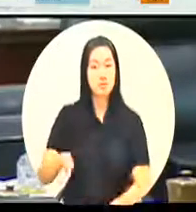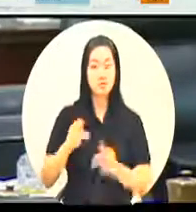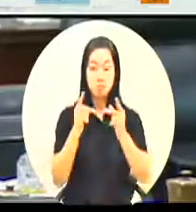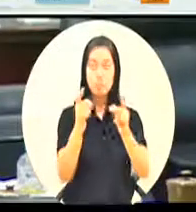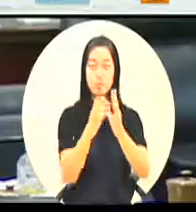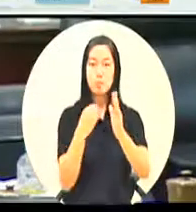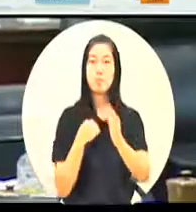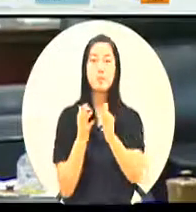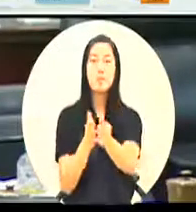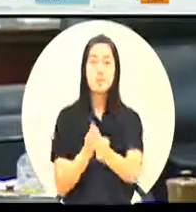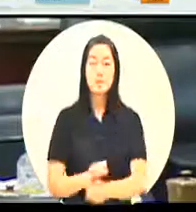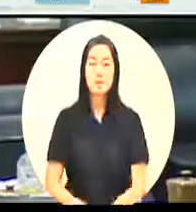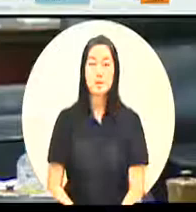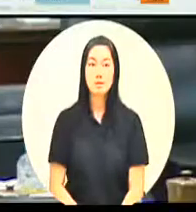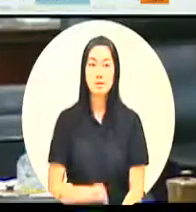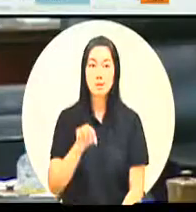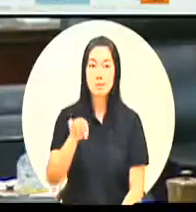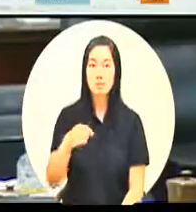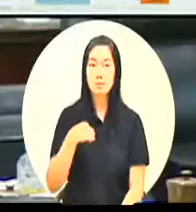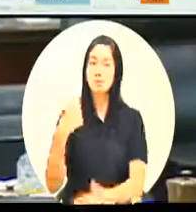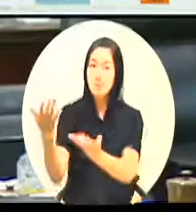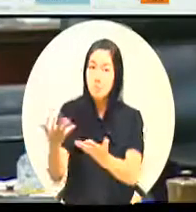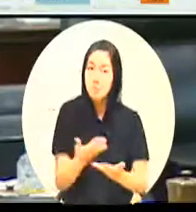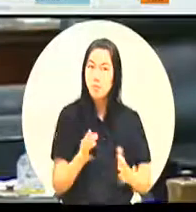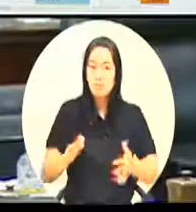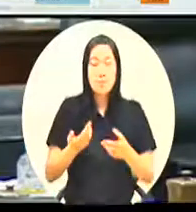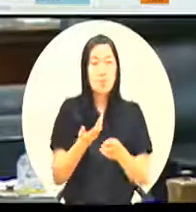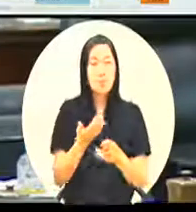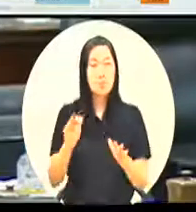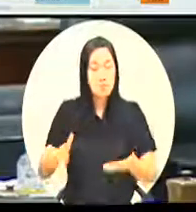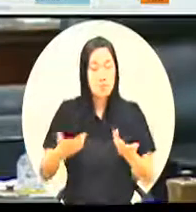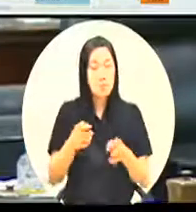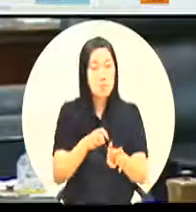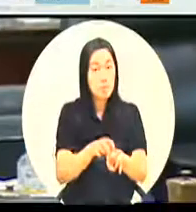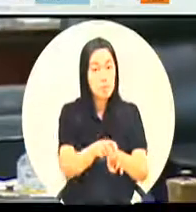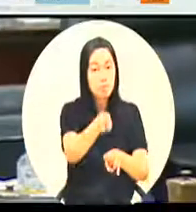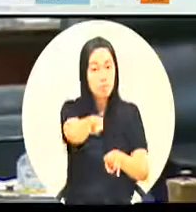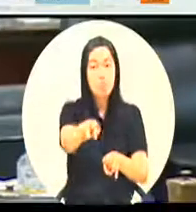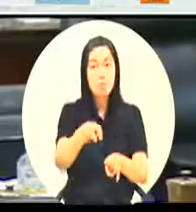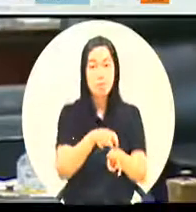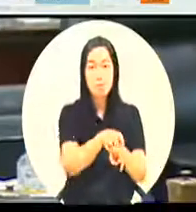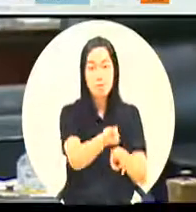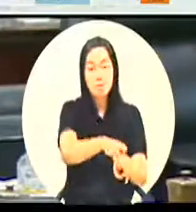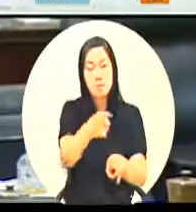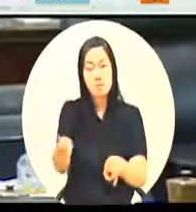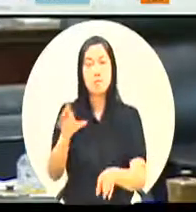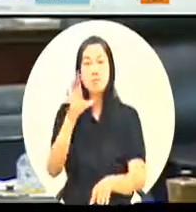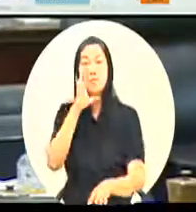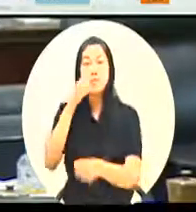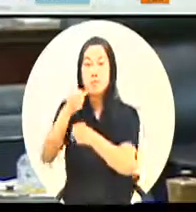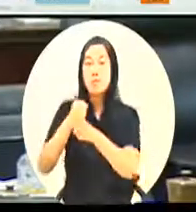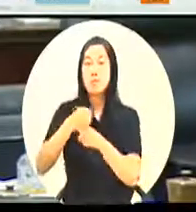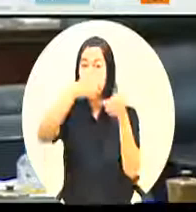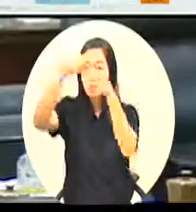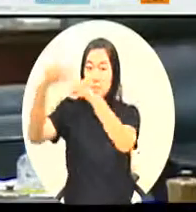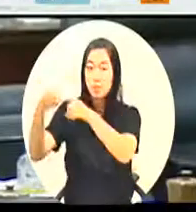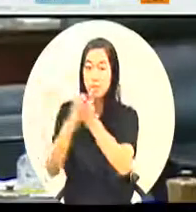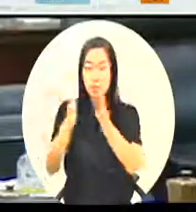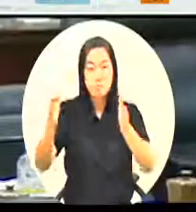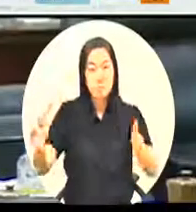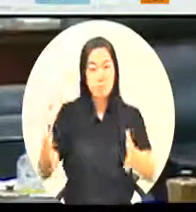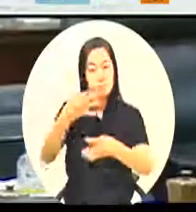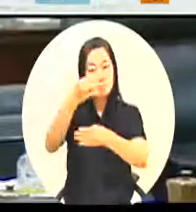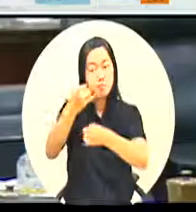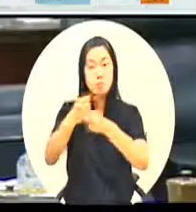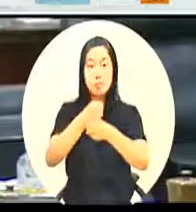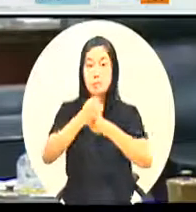问一下，我们一阶轻轨什么时候会完工到哈马星？请局长回答。 请局长回答。